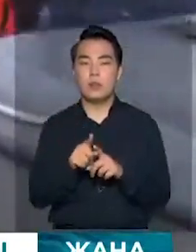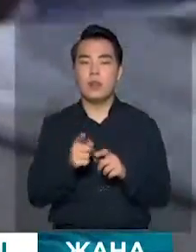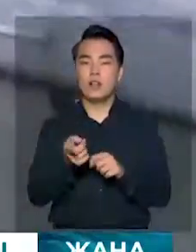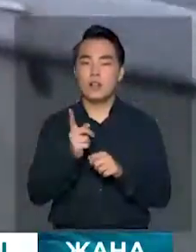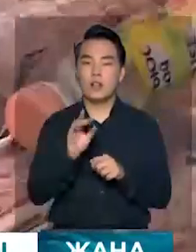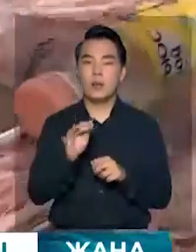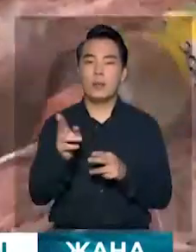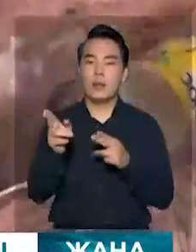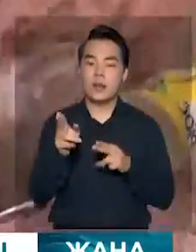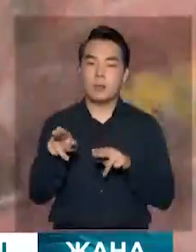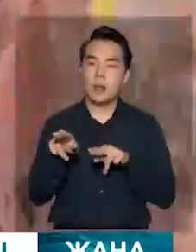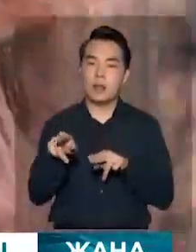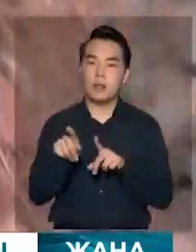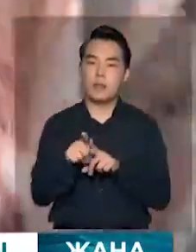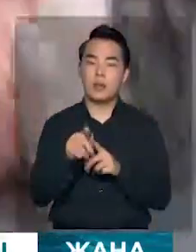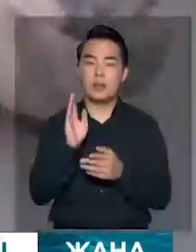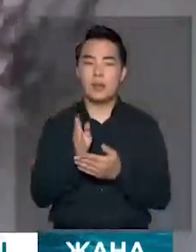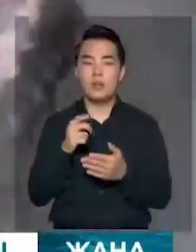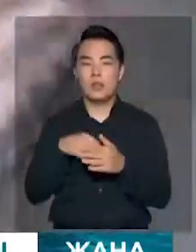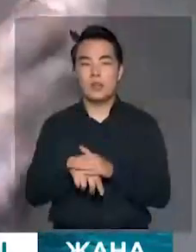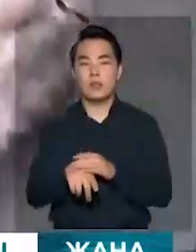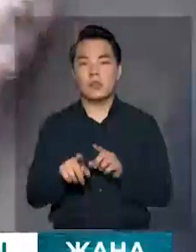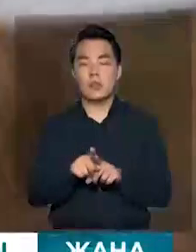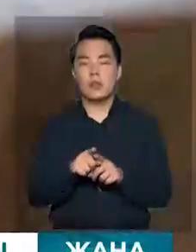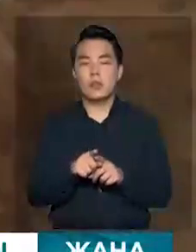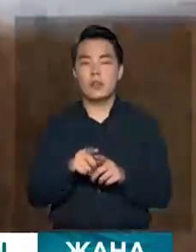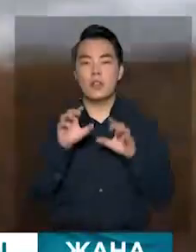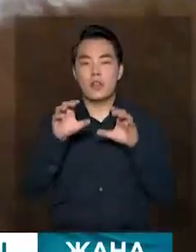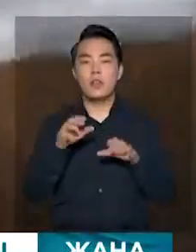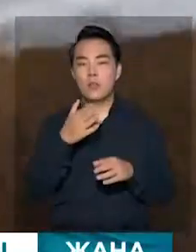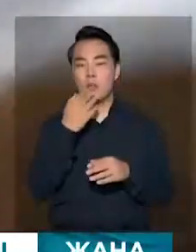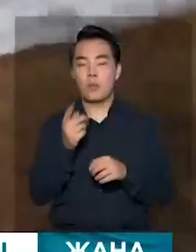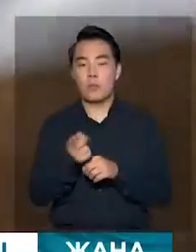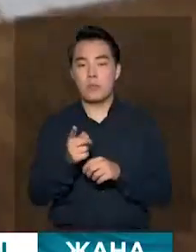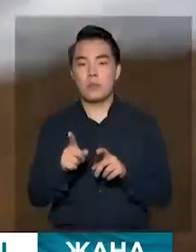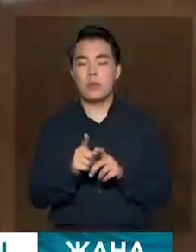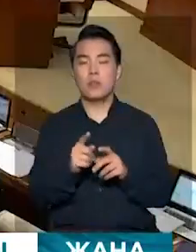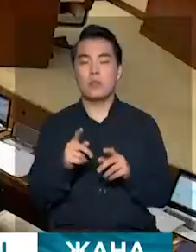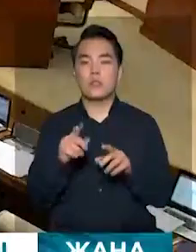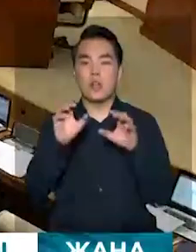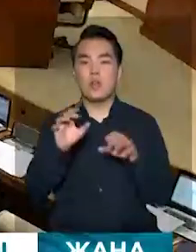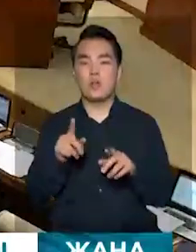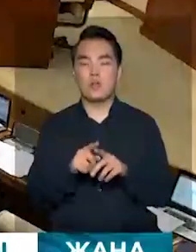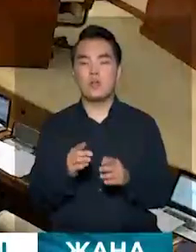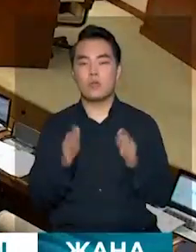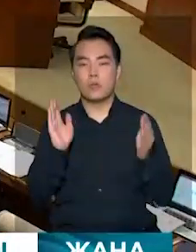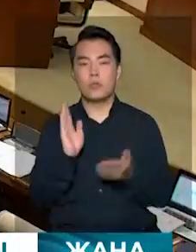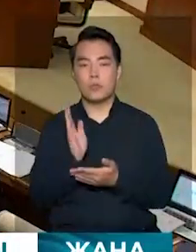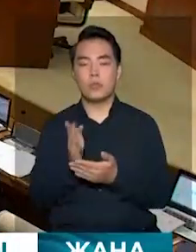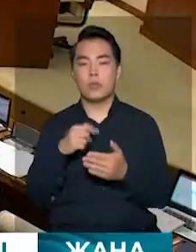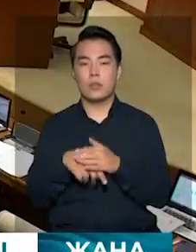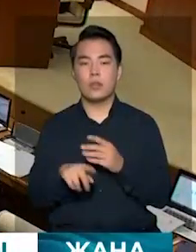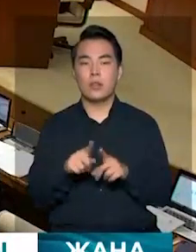Бұдан былай балықты заңсыз немесе рұқсатсыз аулағандарға жаза күшейетін болады. Жауапкершілікті